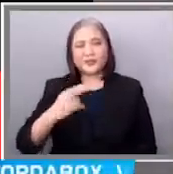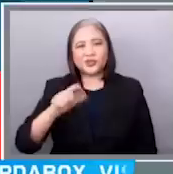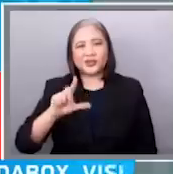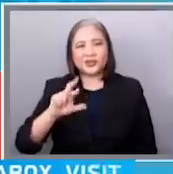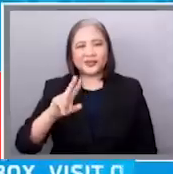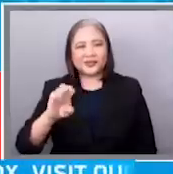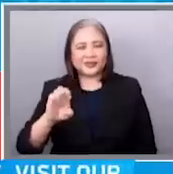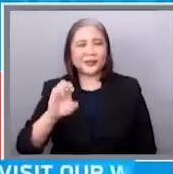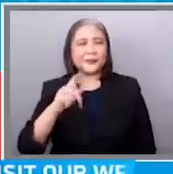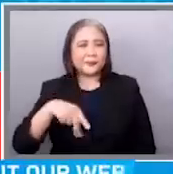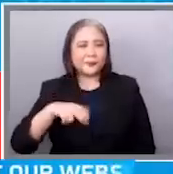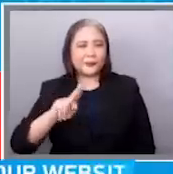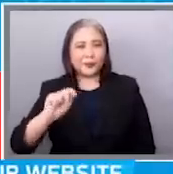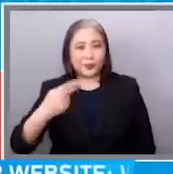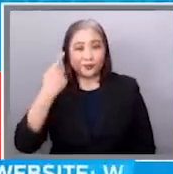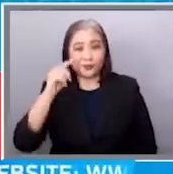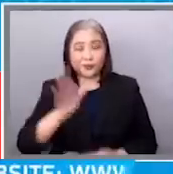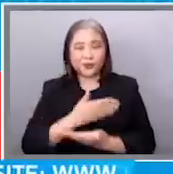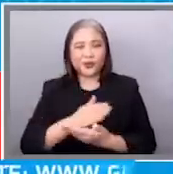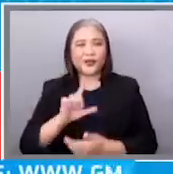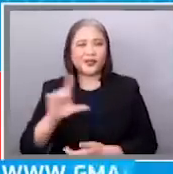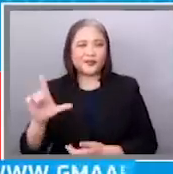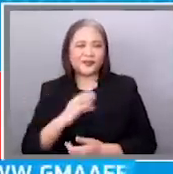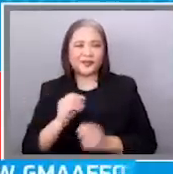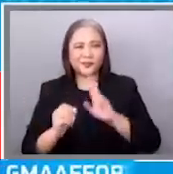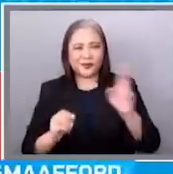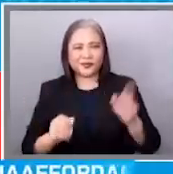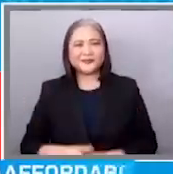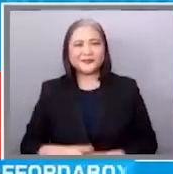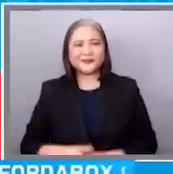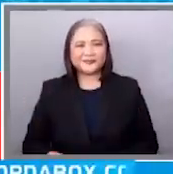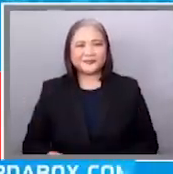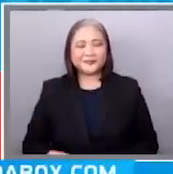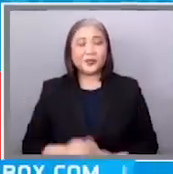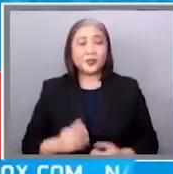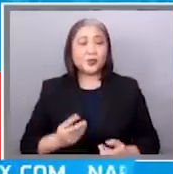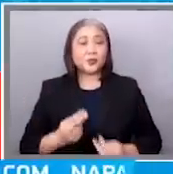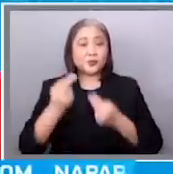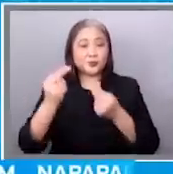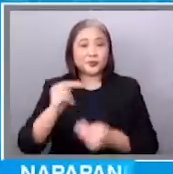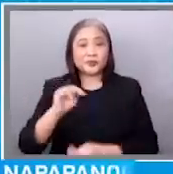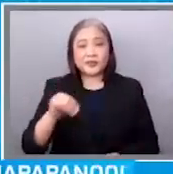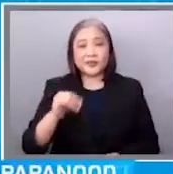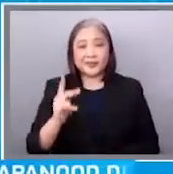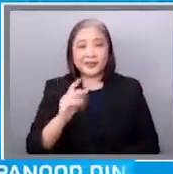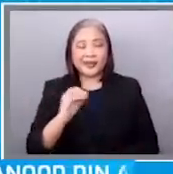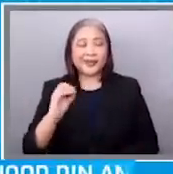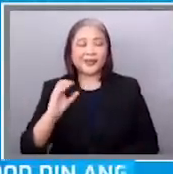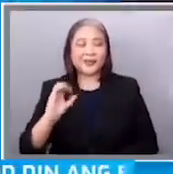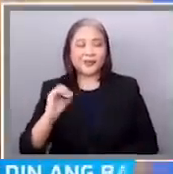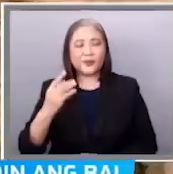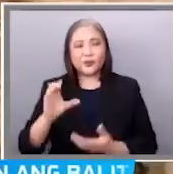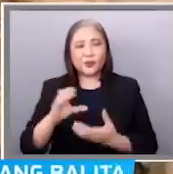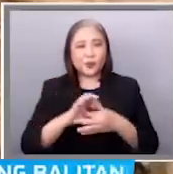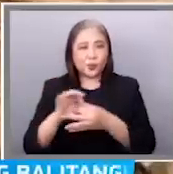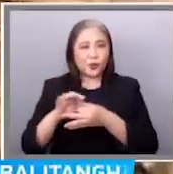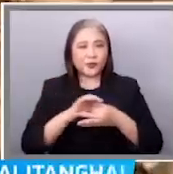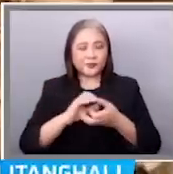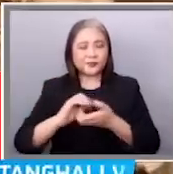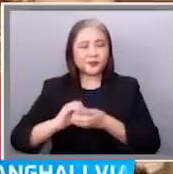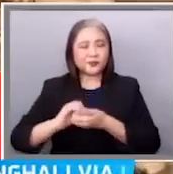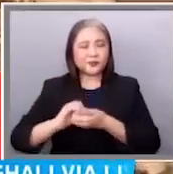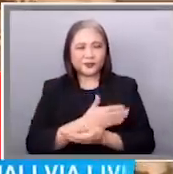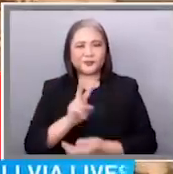Right. Nominated din ang JK and Charlie Collab para sa Collaboration Song of 2022.